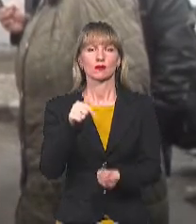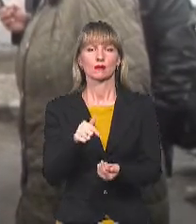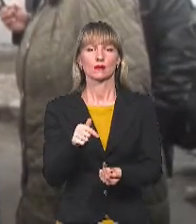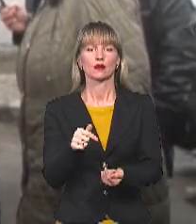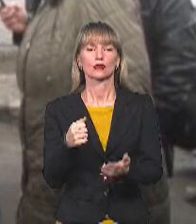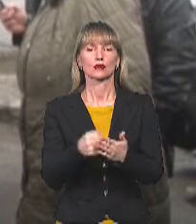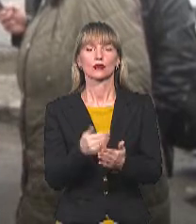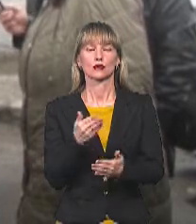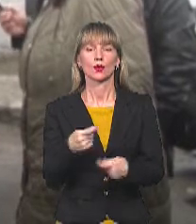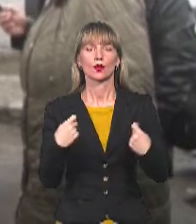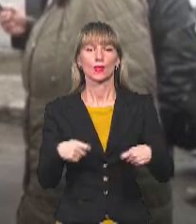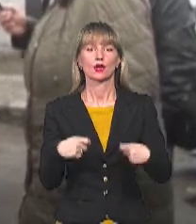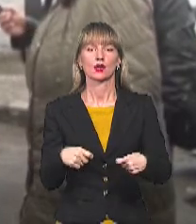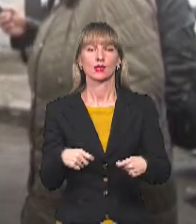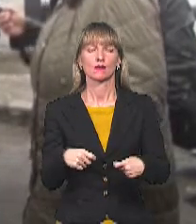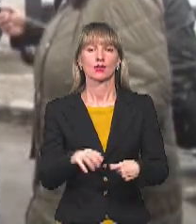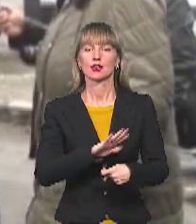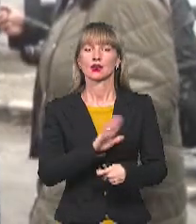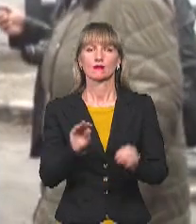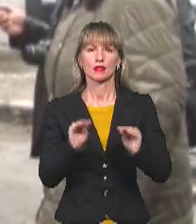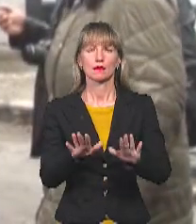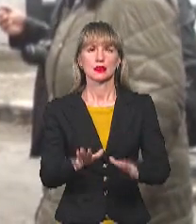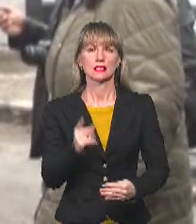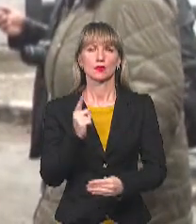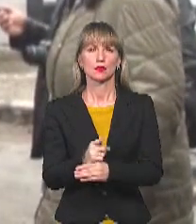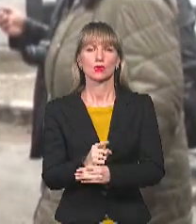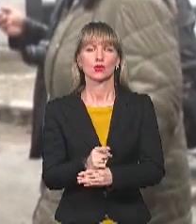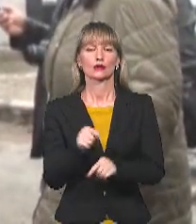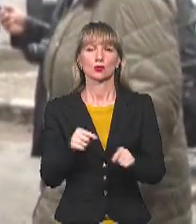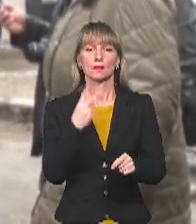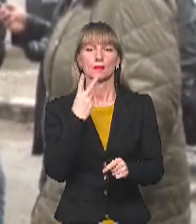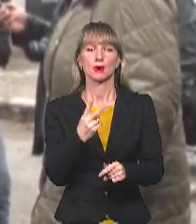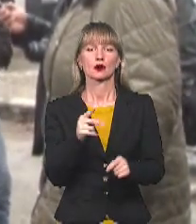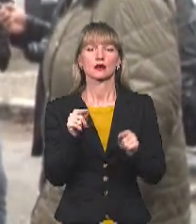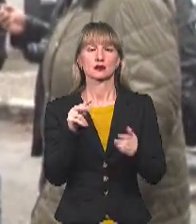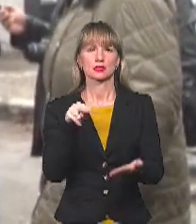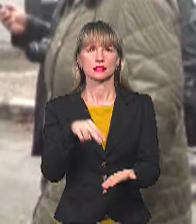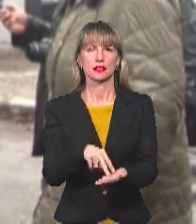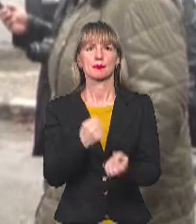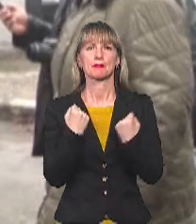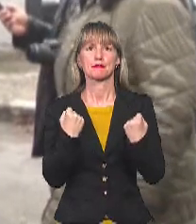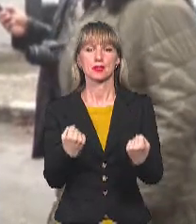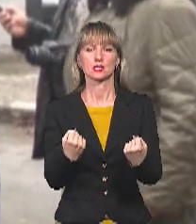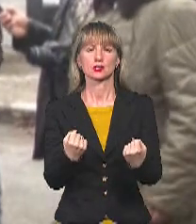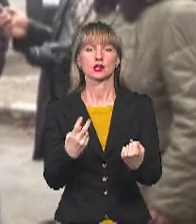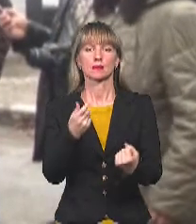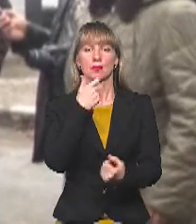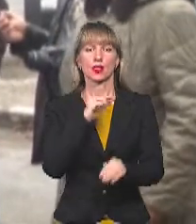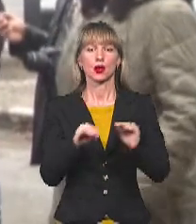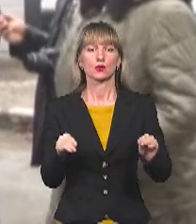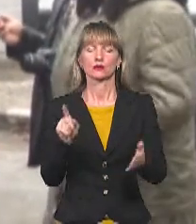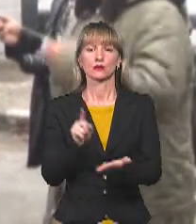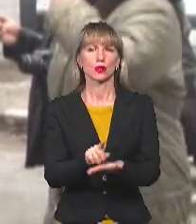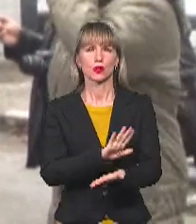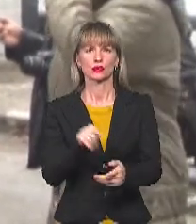нього торгівля на встановлених місцях заборонена. Тут, як ми бачимо, стоять машини на елементі благоустрою. Вони тут не мають стояти,